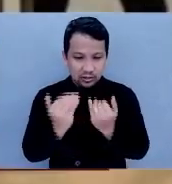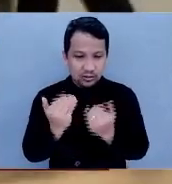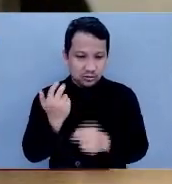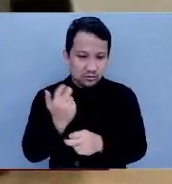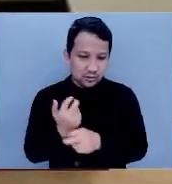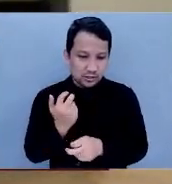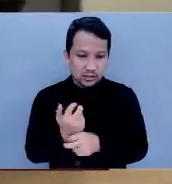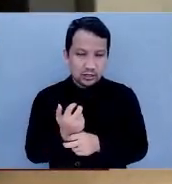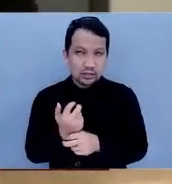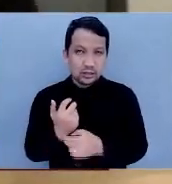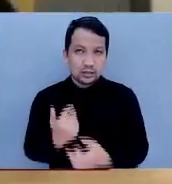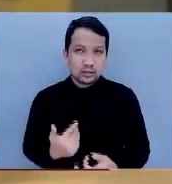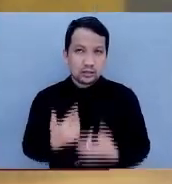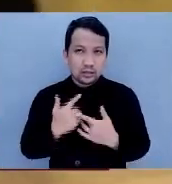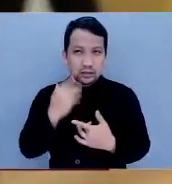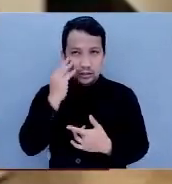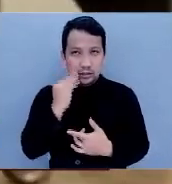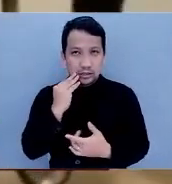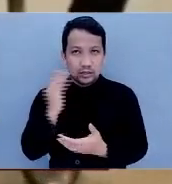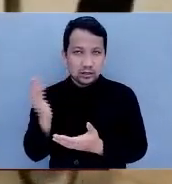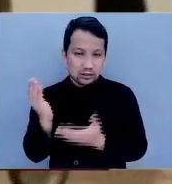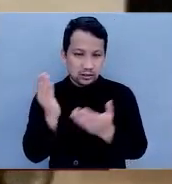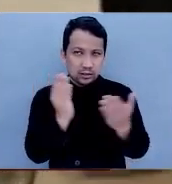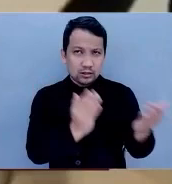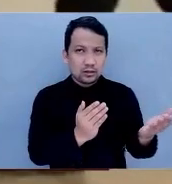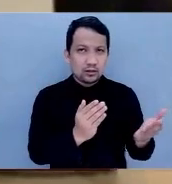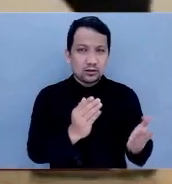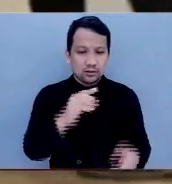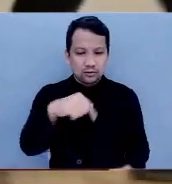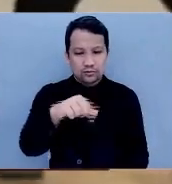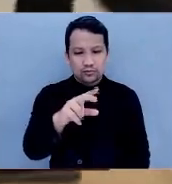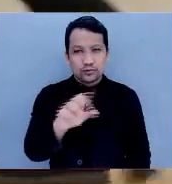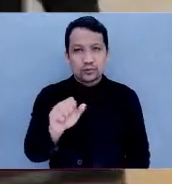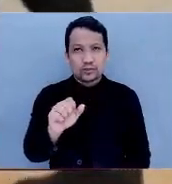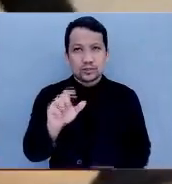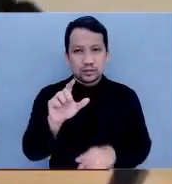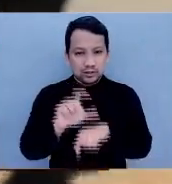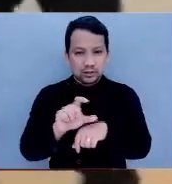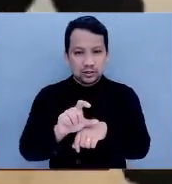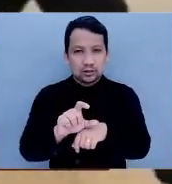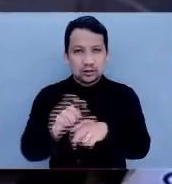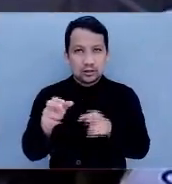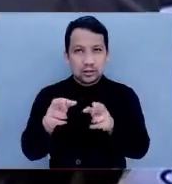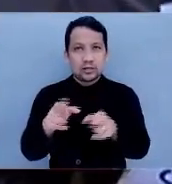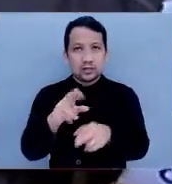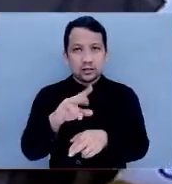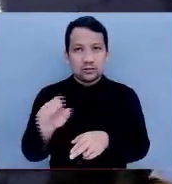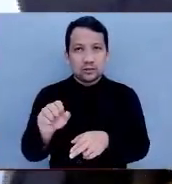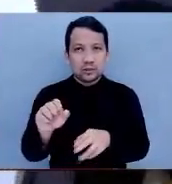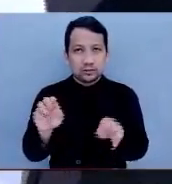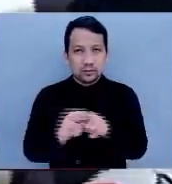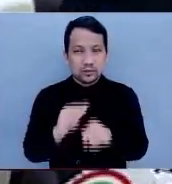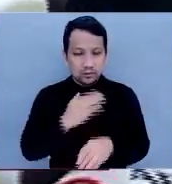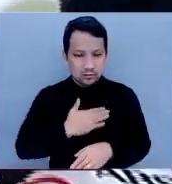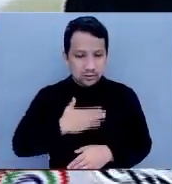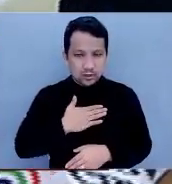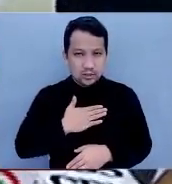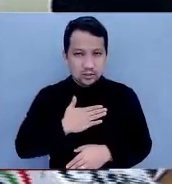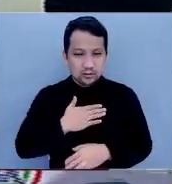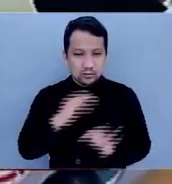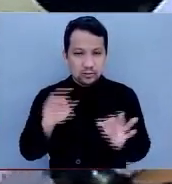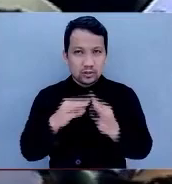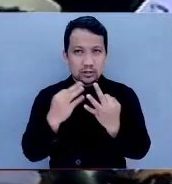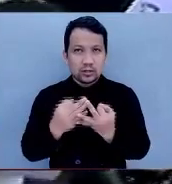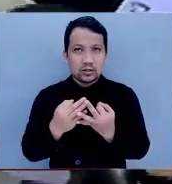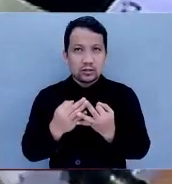life inilipat ang labi ni Fernando sa queen of angels Chapel sa river bank sa Marikina nakiusap ang kanyang pamilya na maging